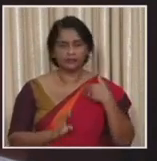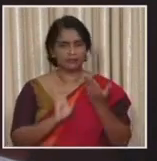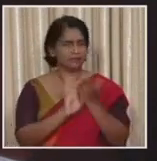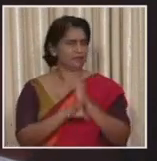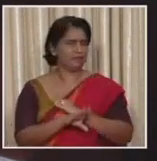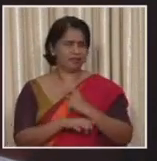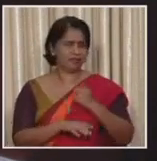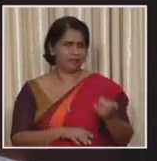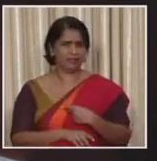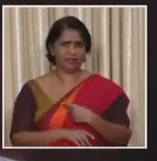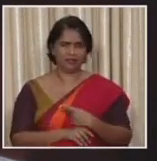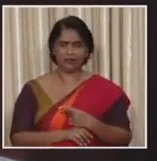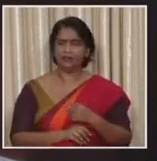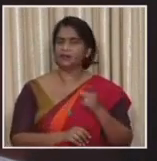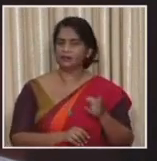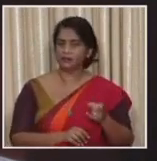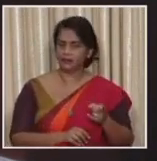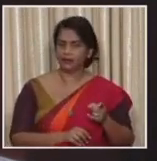දවසක